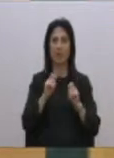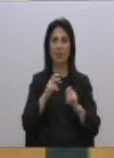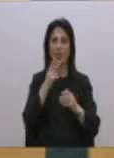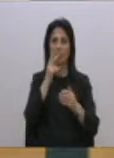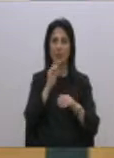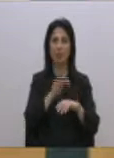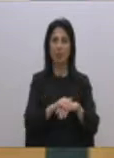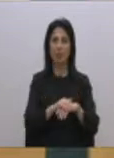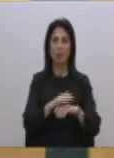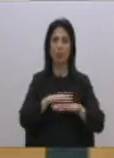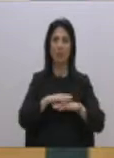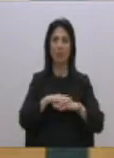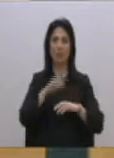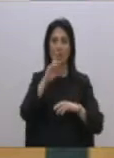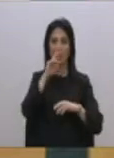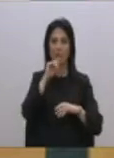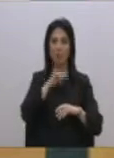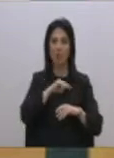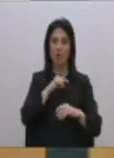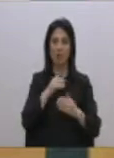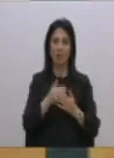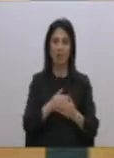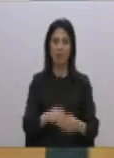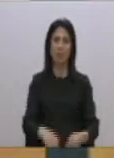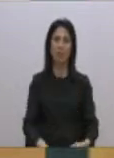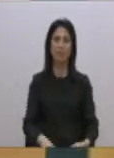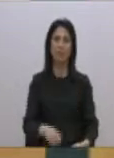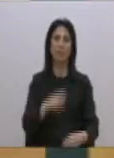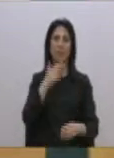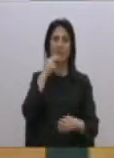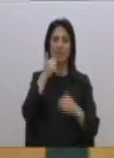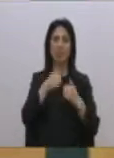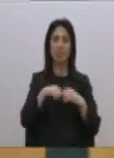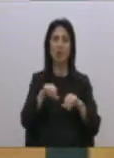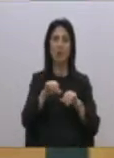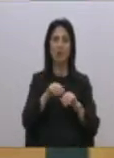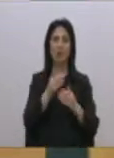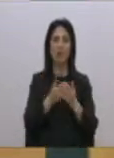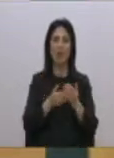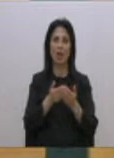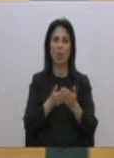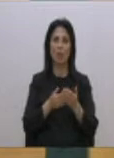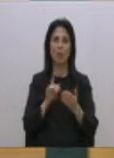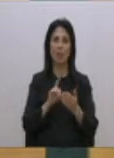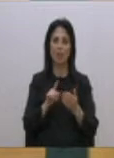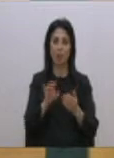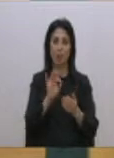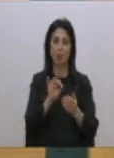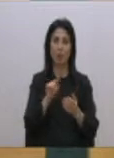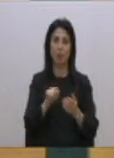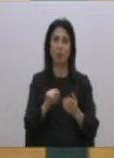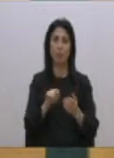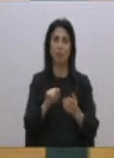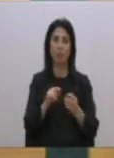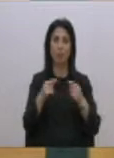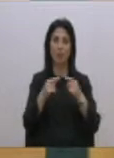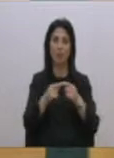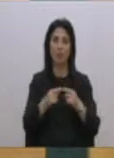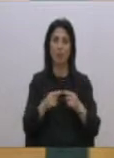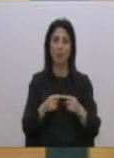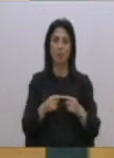იქნა დისციპლინური გადასახადი და ვენეციის კომისიის რეკომენდაცია, რომ აღნიშნული